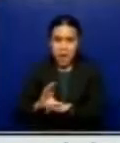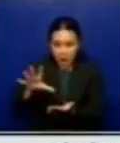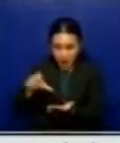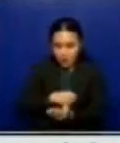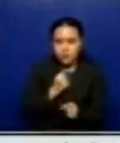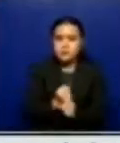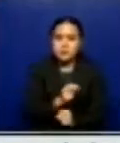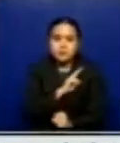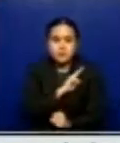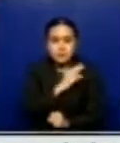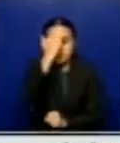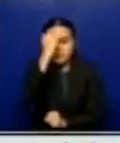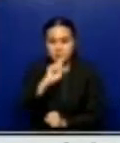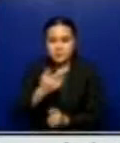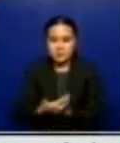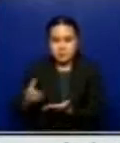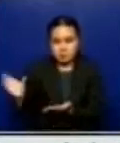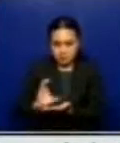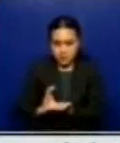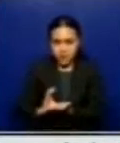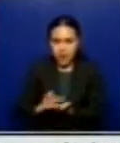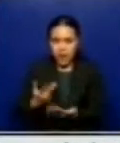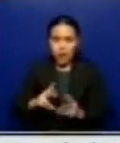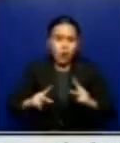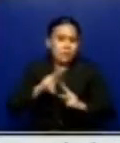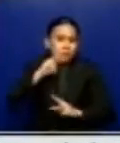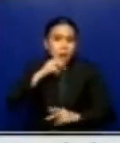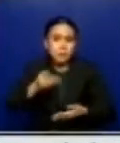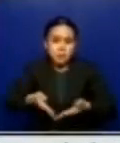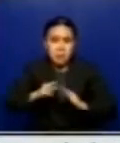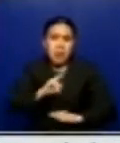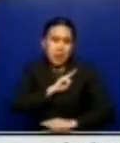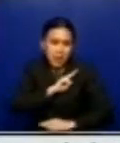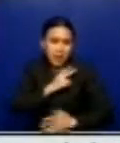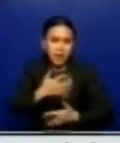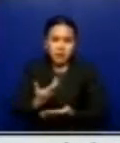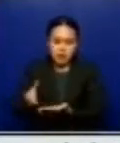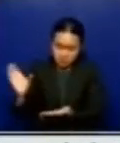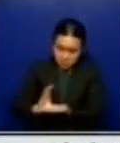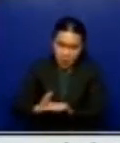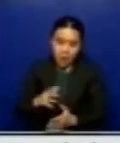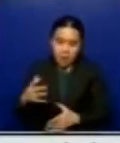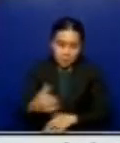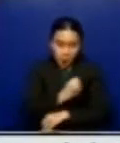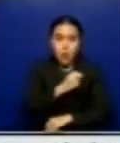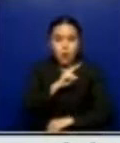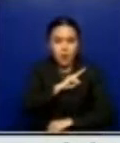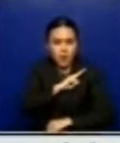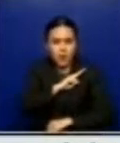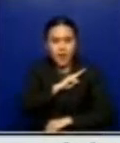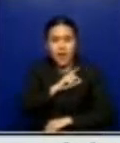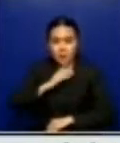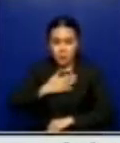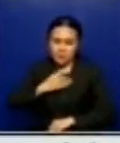ยตั้งงบโดยชลประทานผู้รับเหมาคือชลประทานเหตุผลเขาบอกว่าเพื่อเ